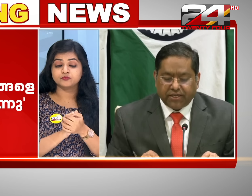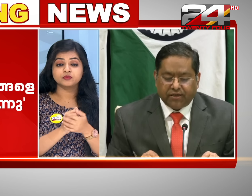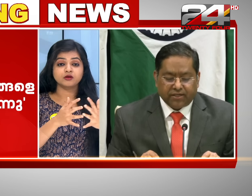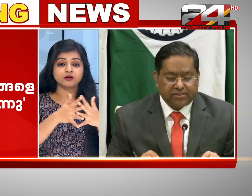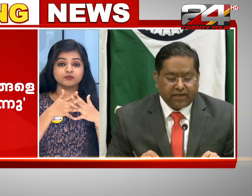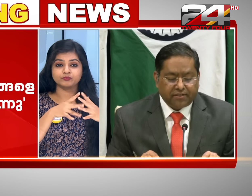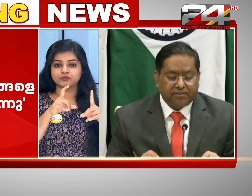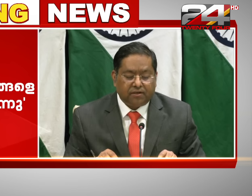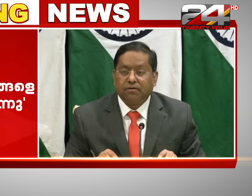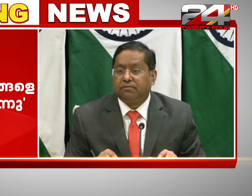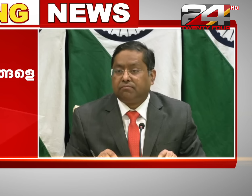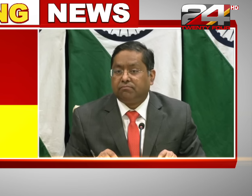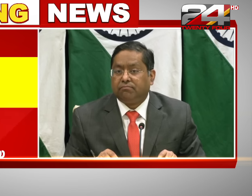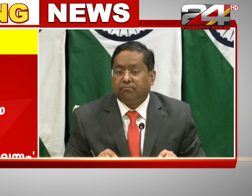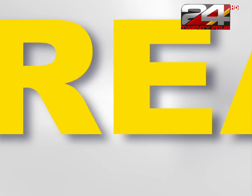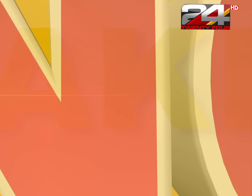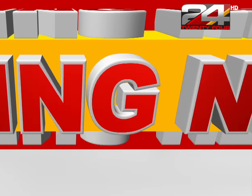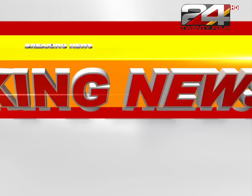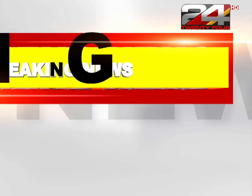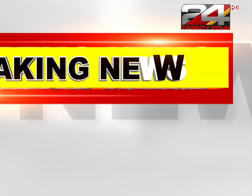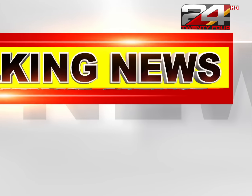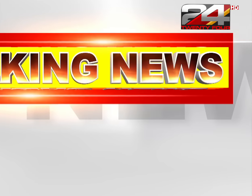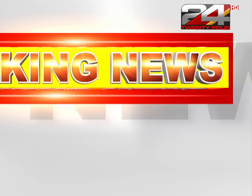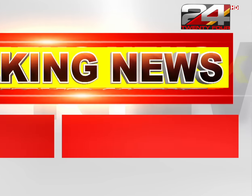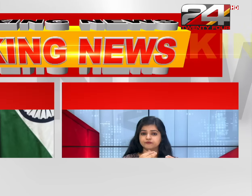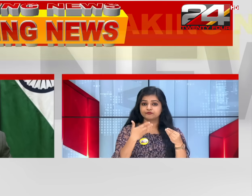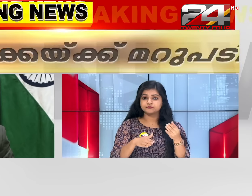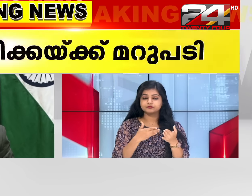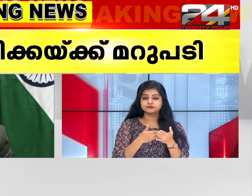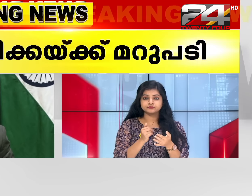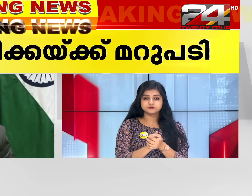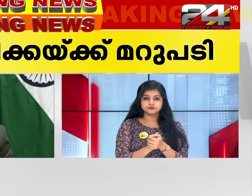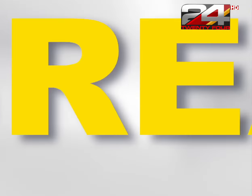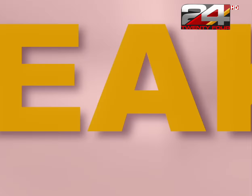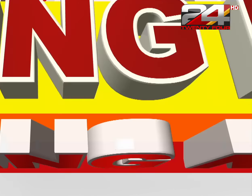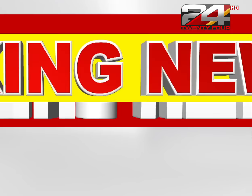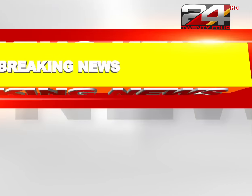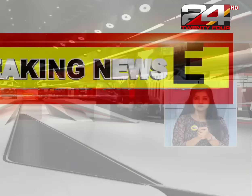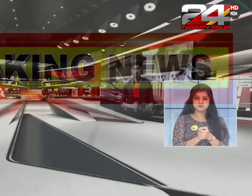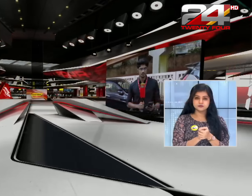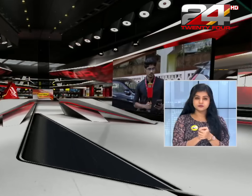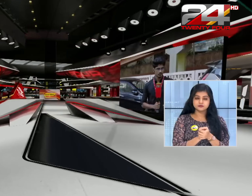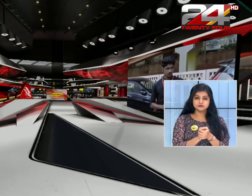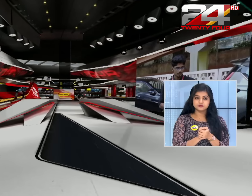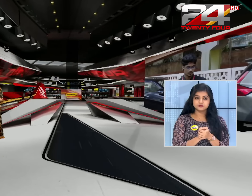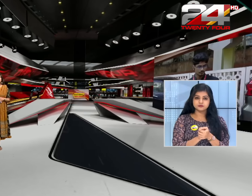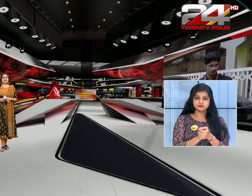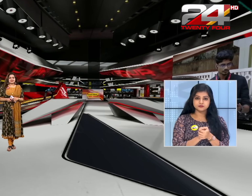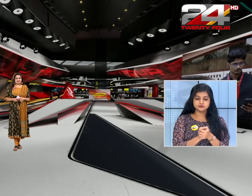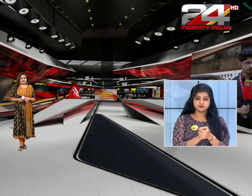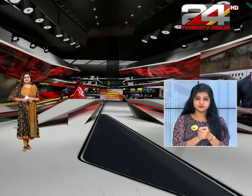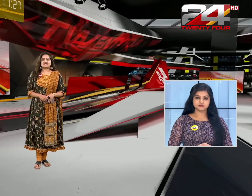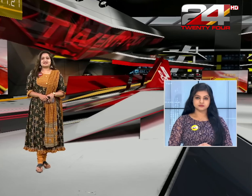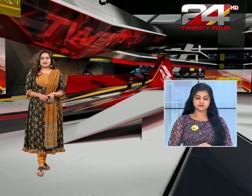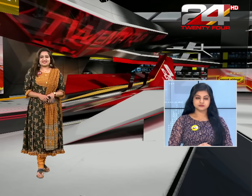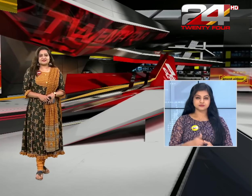കൃത്യമായ മറുപടിയാണ് ഇന്ത്യൻ വിദേശകാര്യ മന്ത്രാലയം ഈ വിഷയത്തിൽ ഇപ്പോൾ നൽകിയിരിക്കുന്നത് പ്രവിത ശരി ആർ അച്യുതനാണ് വിവരങ്ങൾ